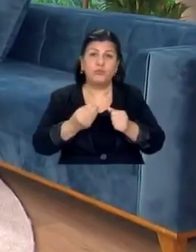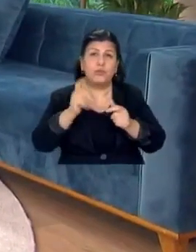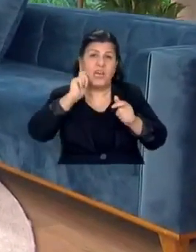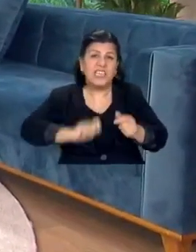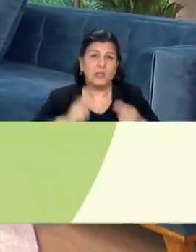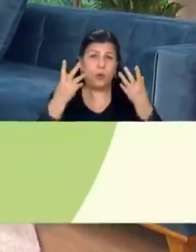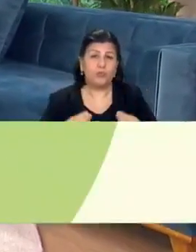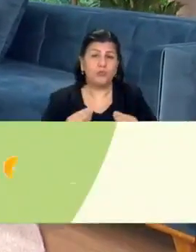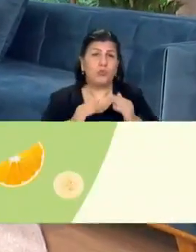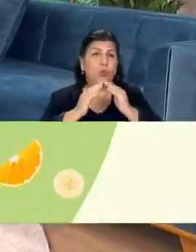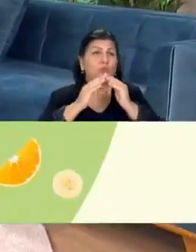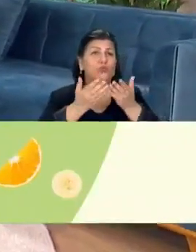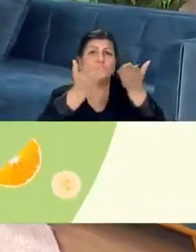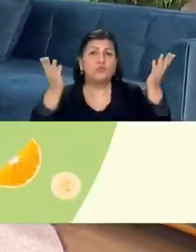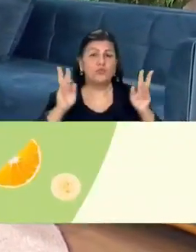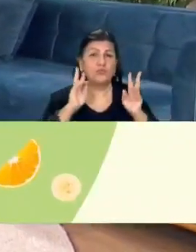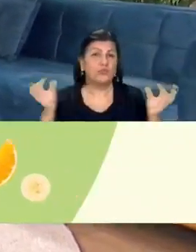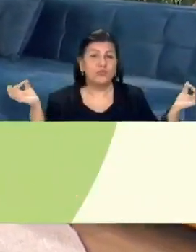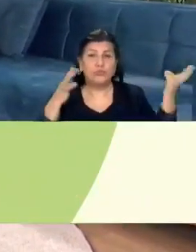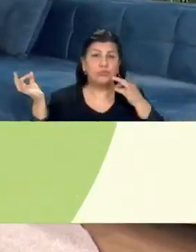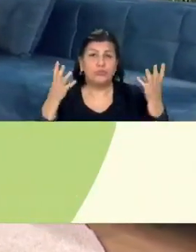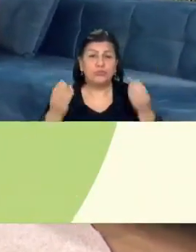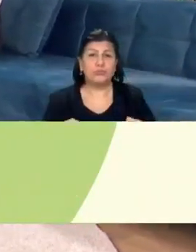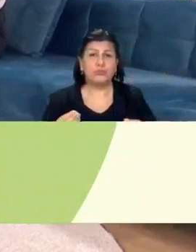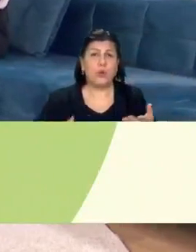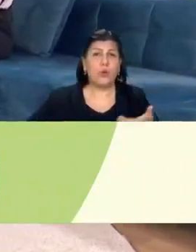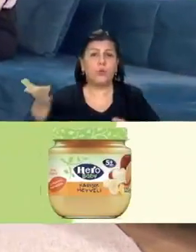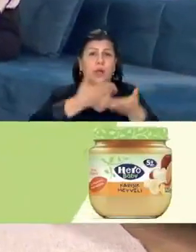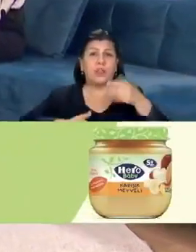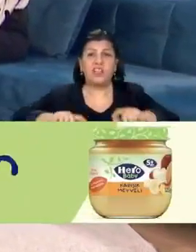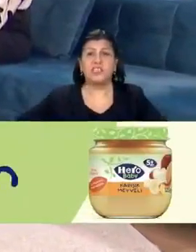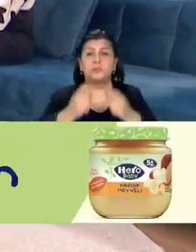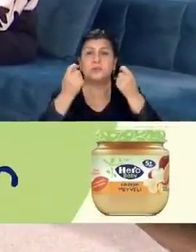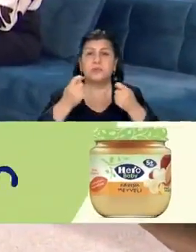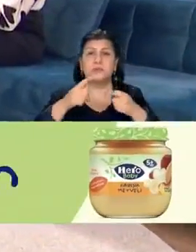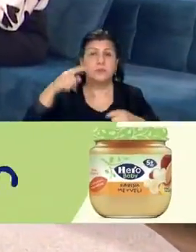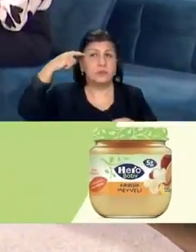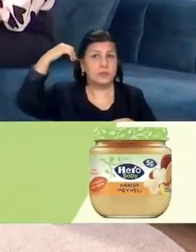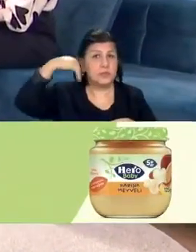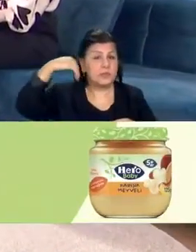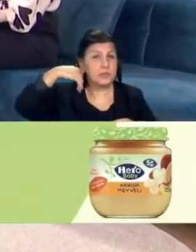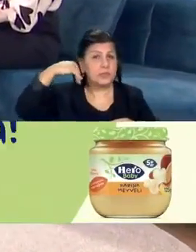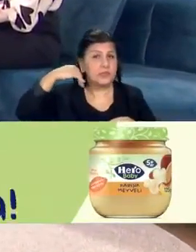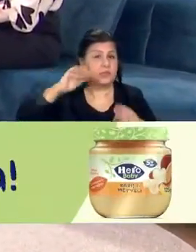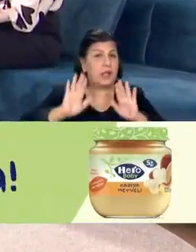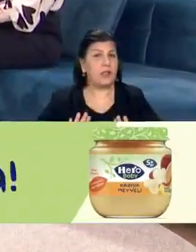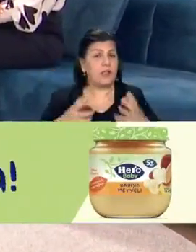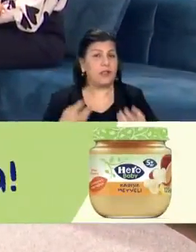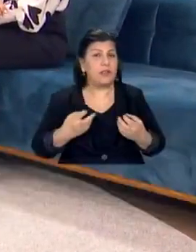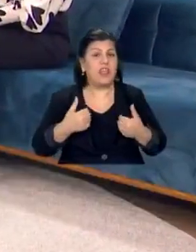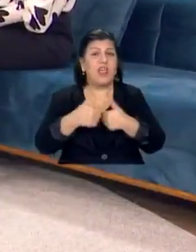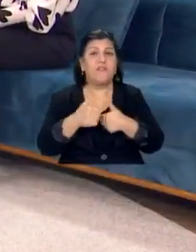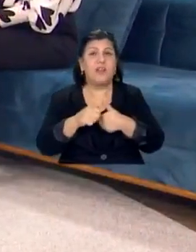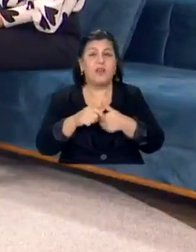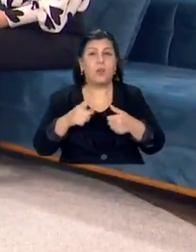komşu duymuş sesler ayyuka çıkmış ortalık kırılmış mu sizin zihninizde kayıt tutar bir navy's evlilik